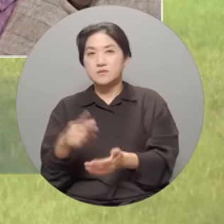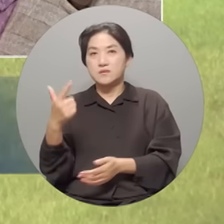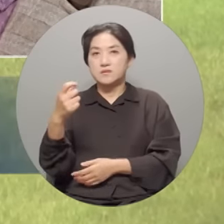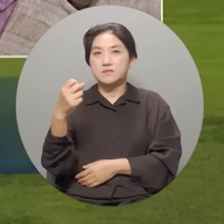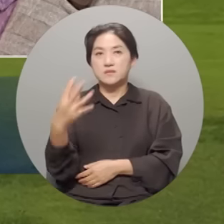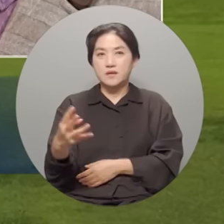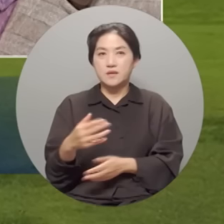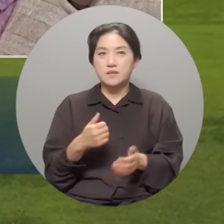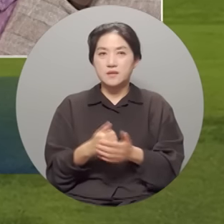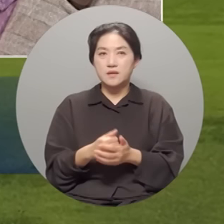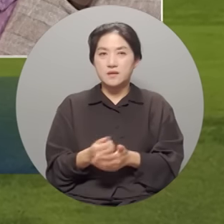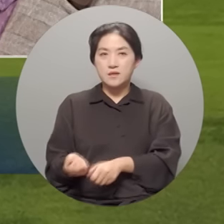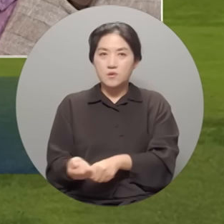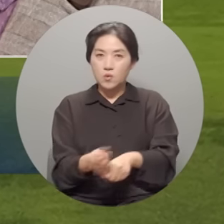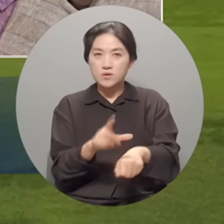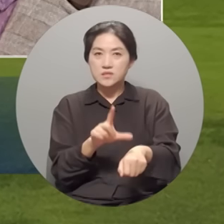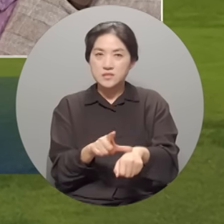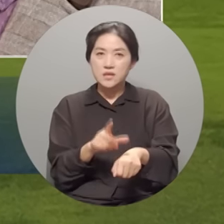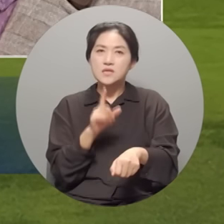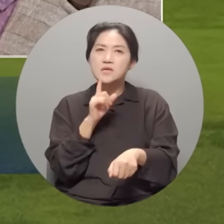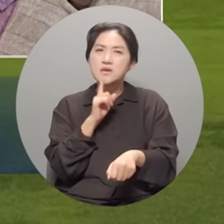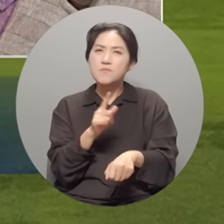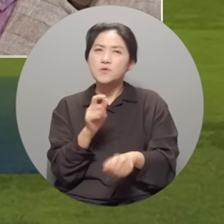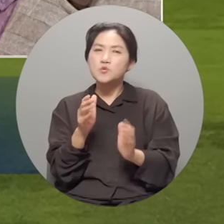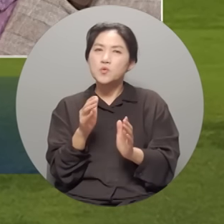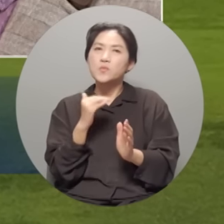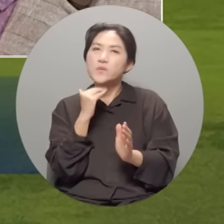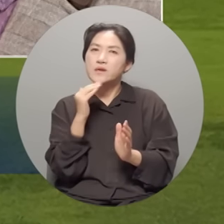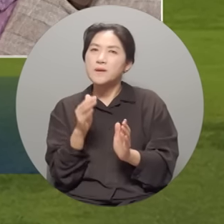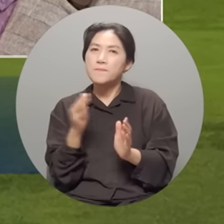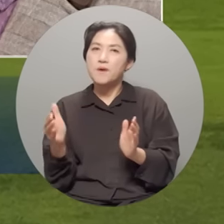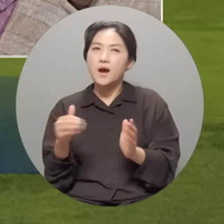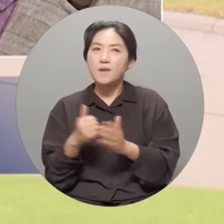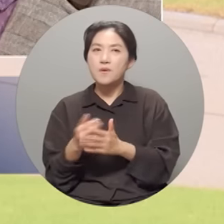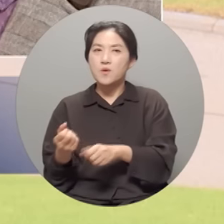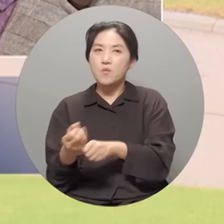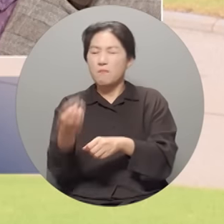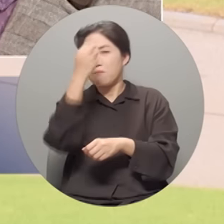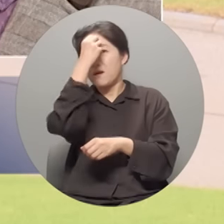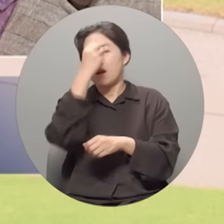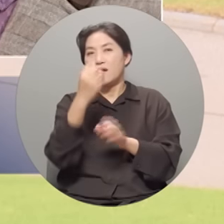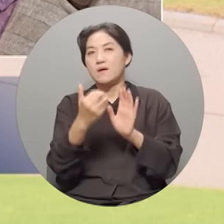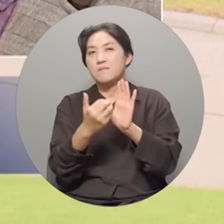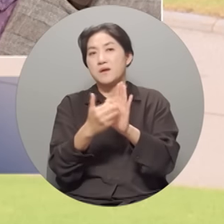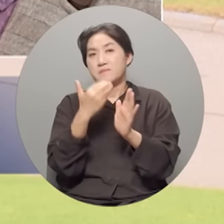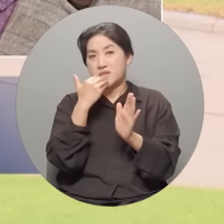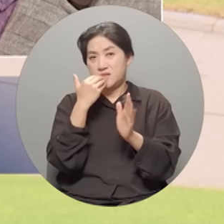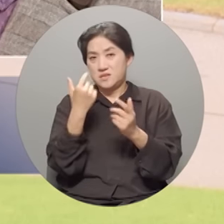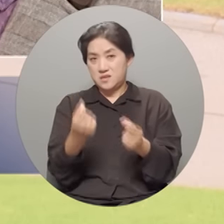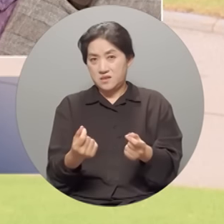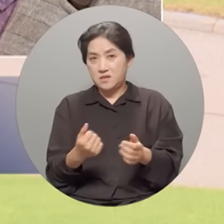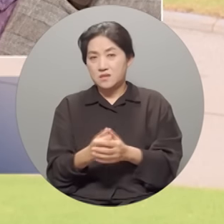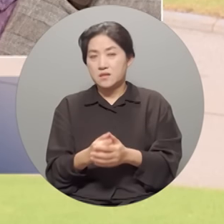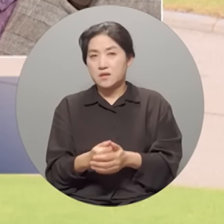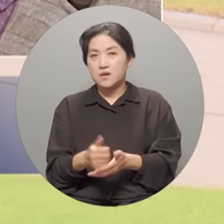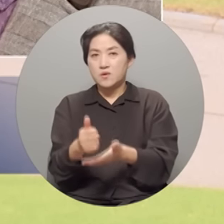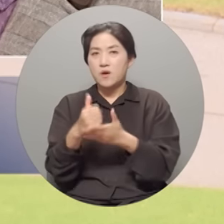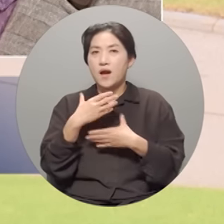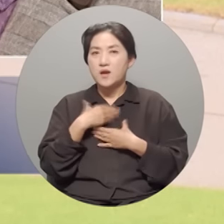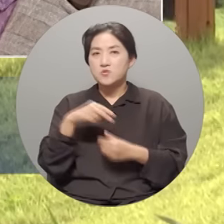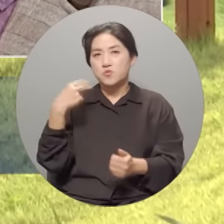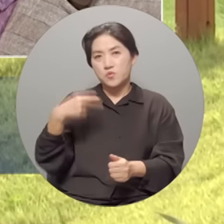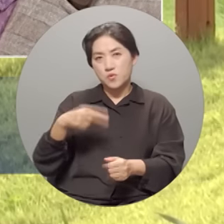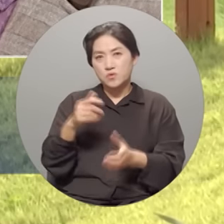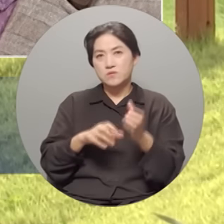시간 간격을 그래도 1분이라도 조금 늦추면은 서 오는 공은 좀 덜 맞을 수 있고요. 고객